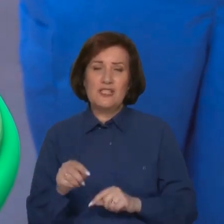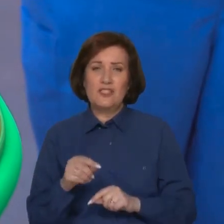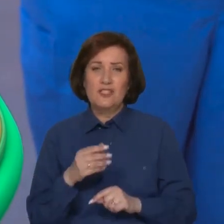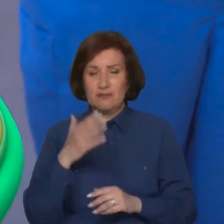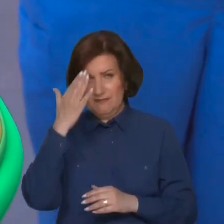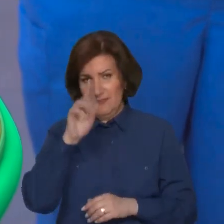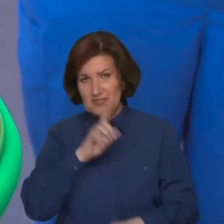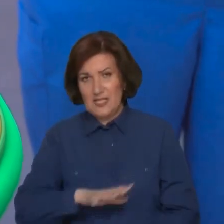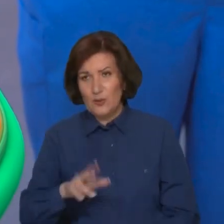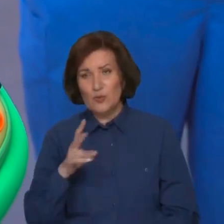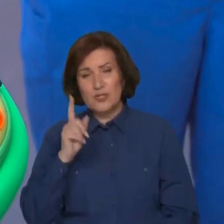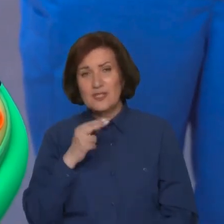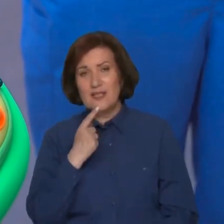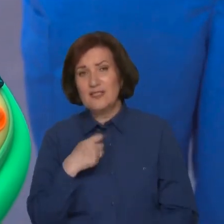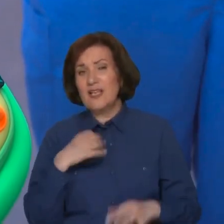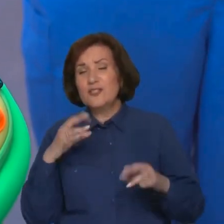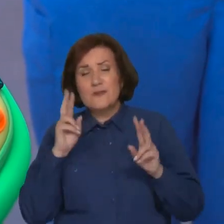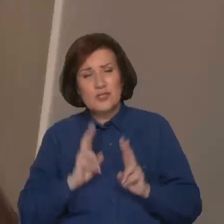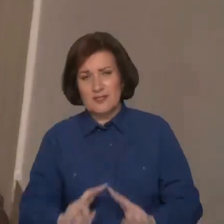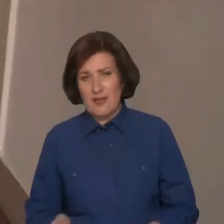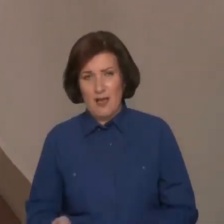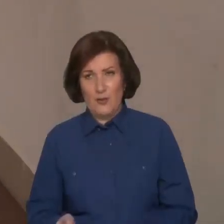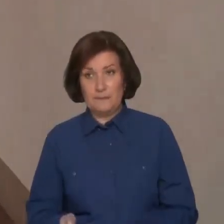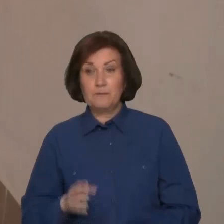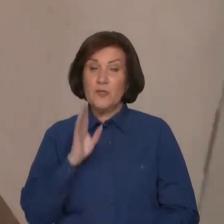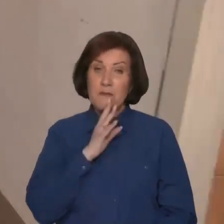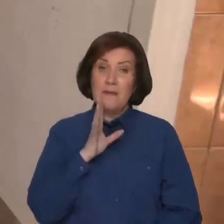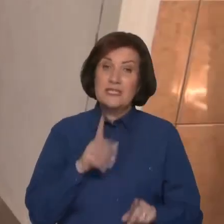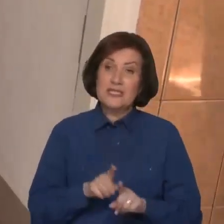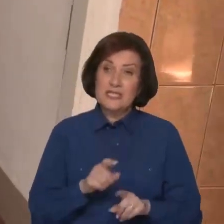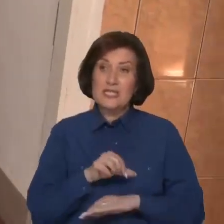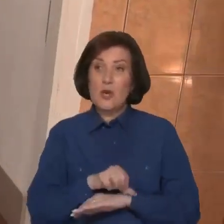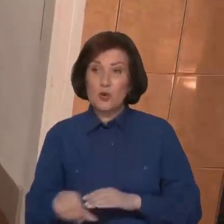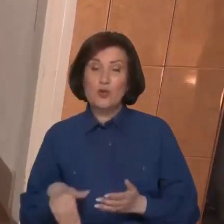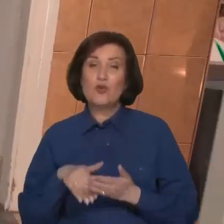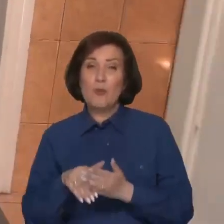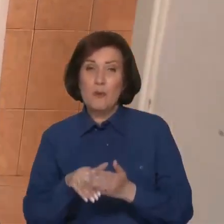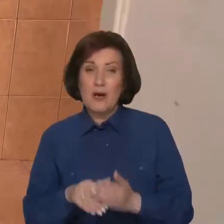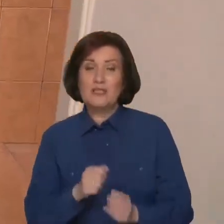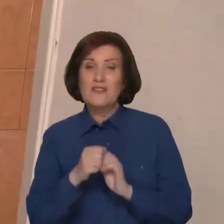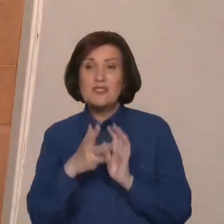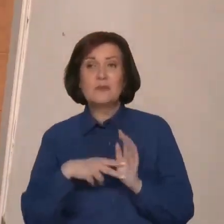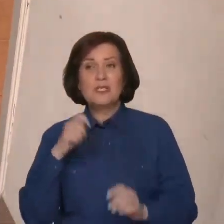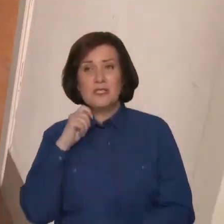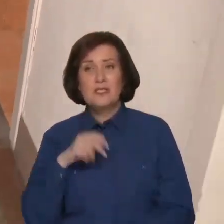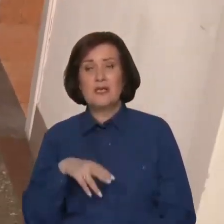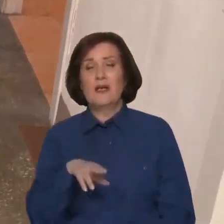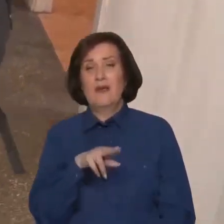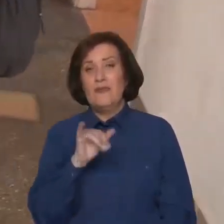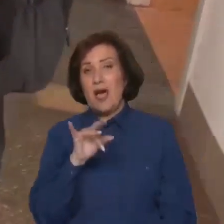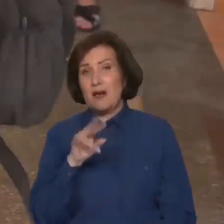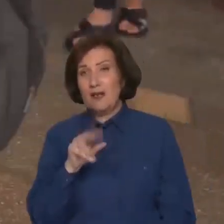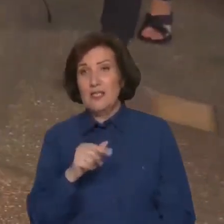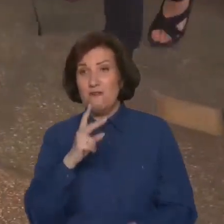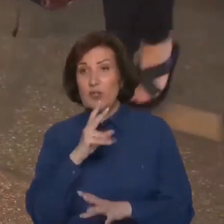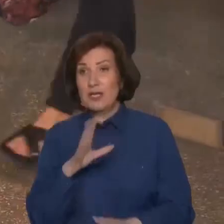свою страну, там надо знать язык, а я ничего не знаю. Мамі та сестрі за кордоном допомагатиме 18-річна Дарина.